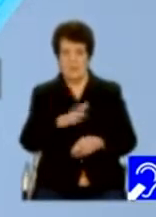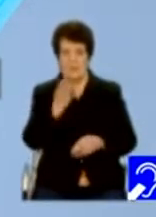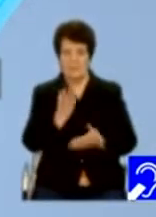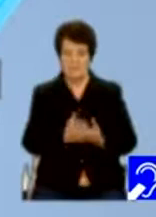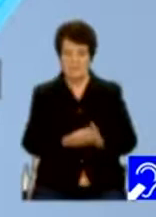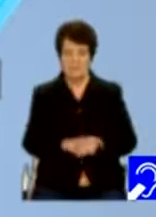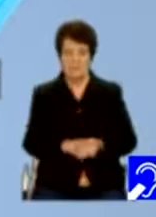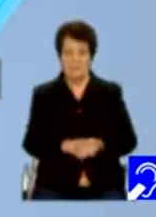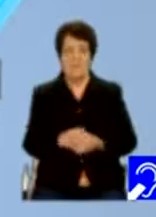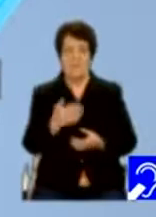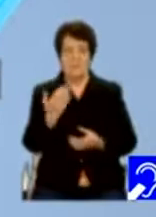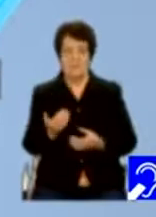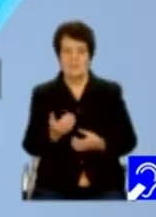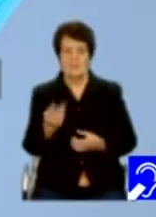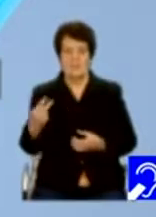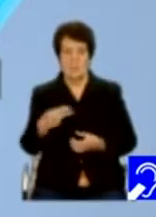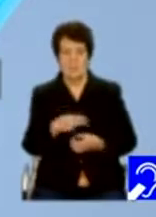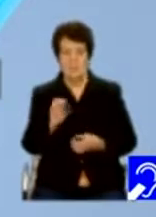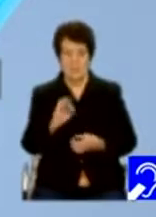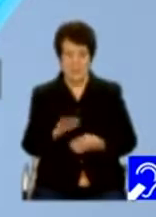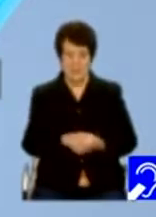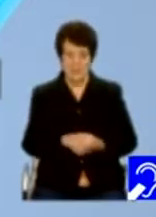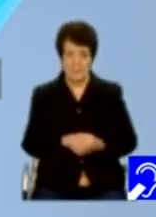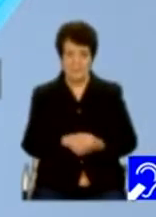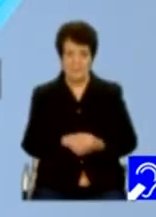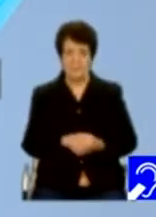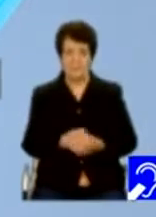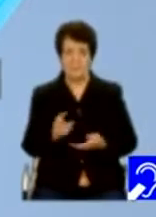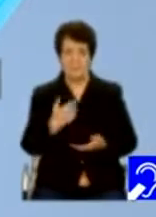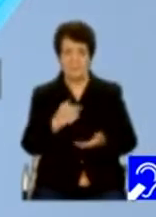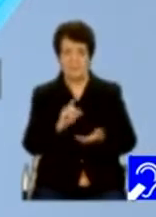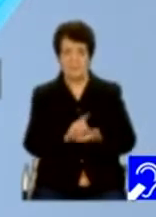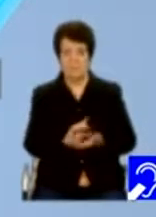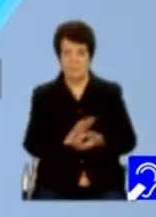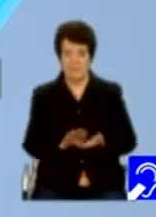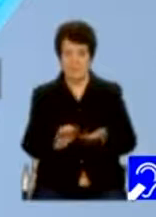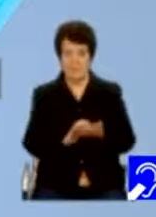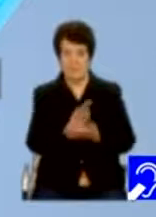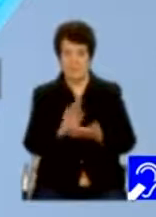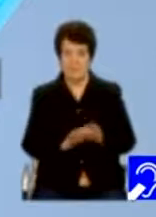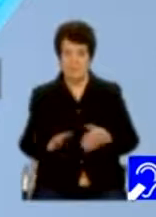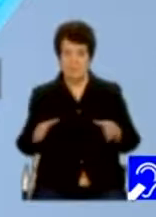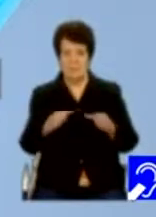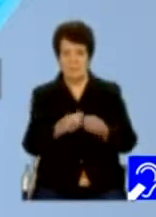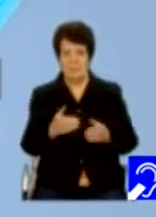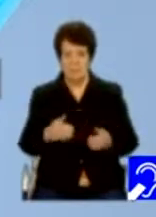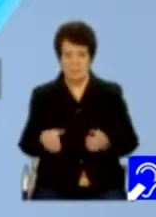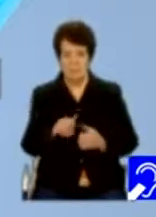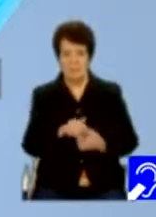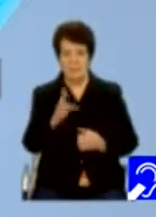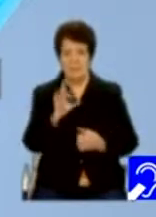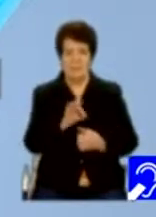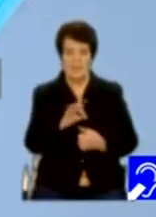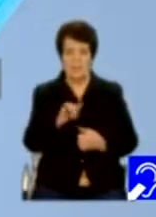mine și, din câte știți, în 2014, când ministrul ne-a obligat să nu înregistrăm partidul nostru, partidul lui